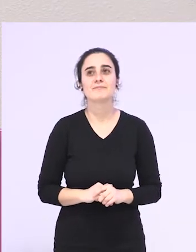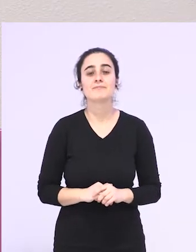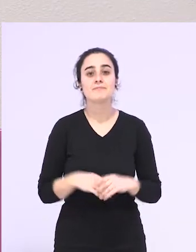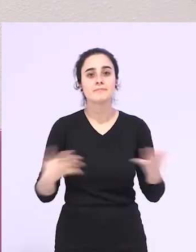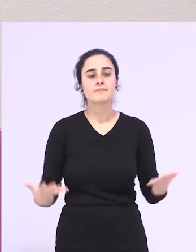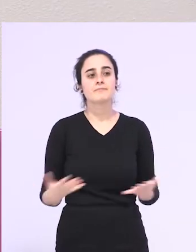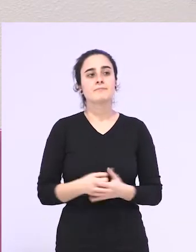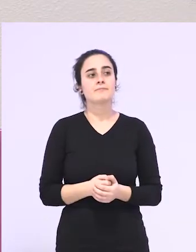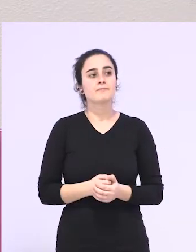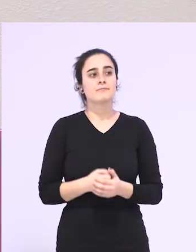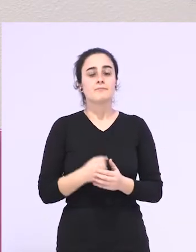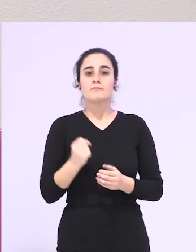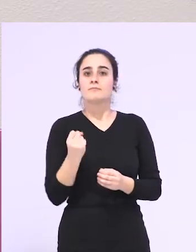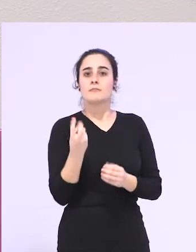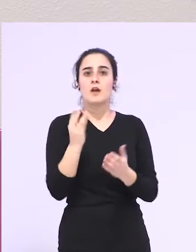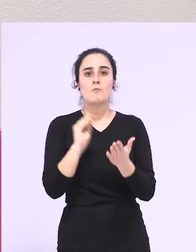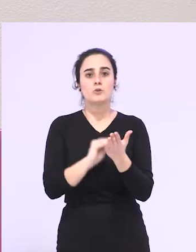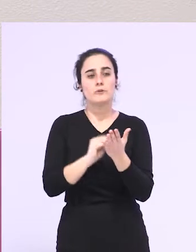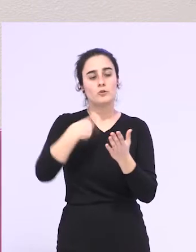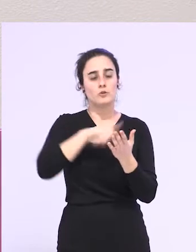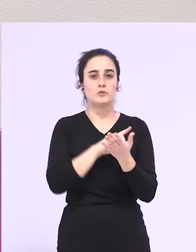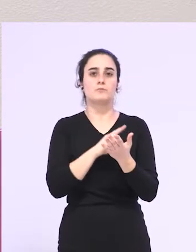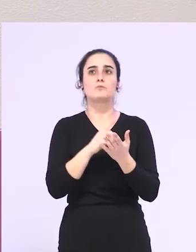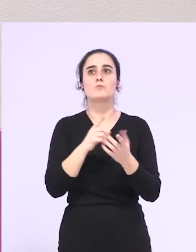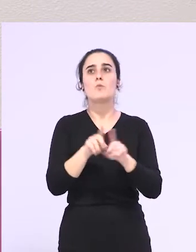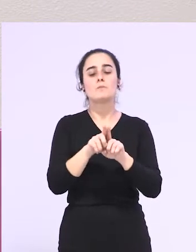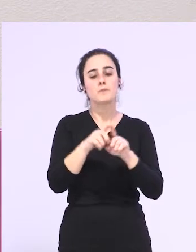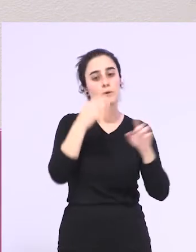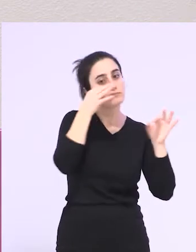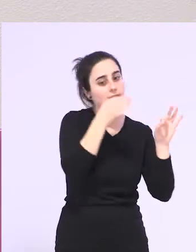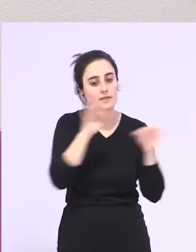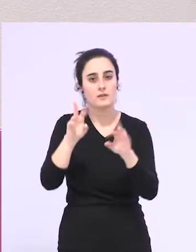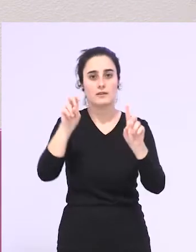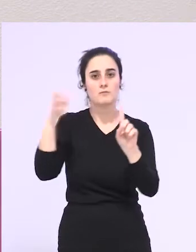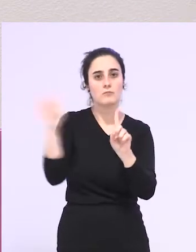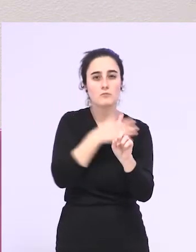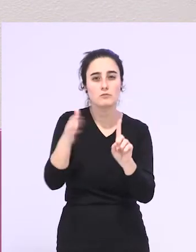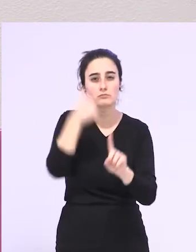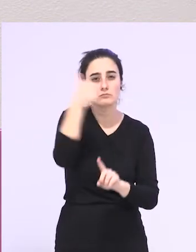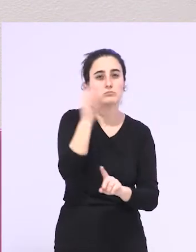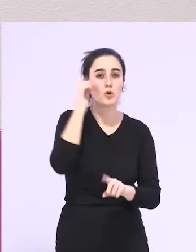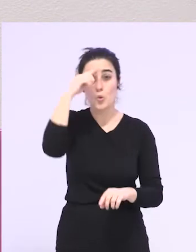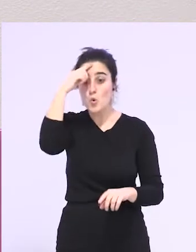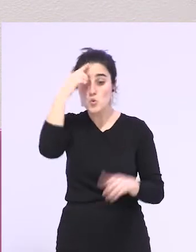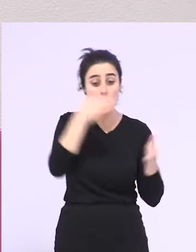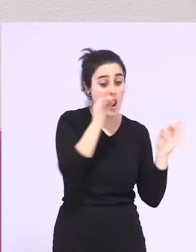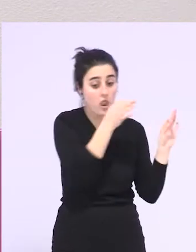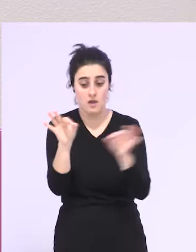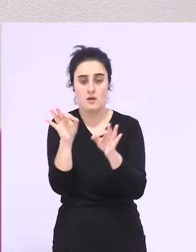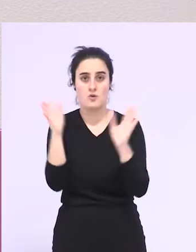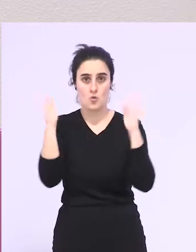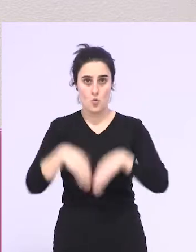ez diogu behar bezain besteko harreta jartzen nolabait indarkeriaren alderdi kultura lorri, ez, eta horrei deitzen